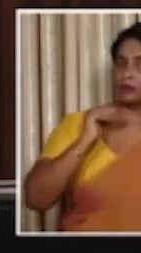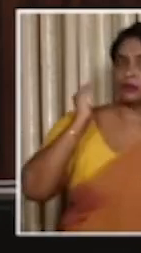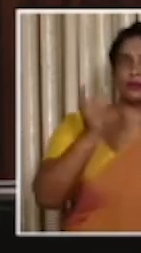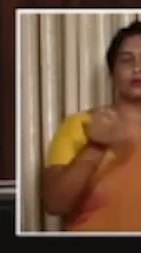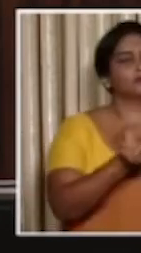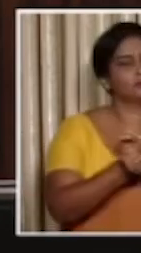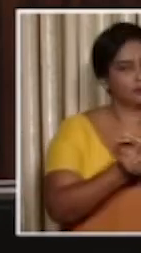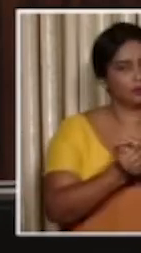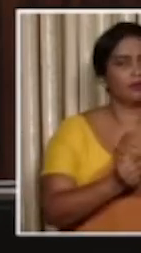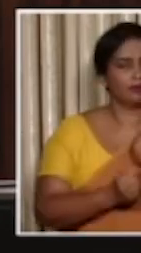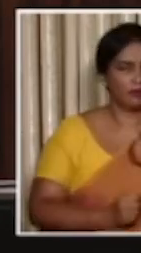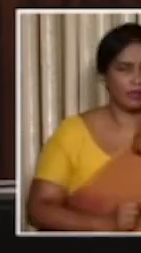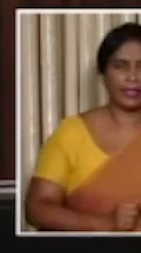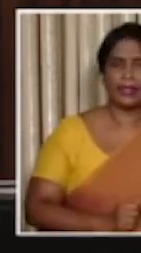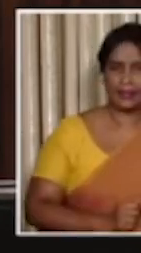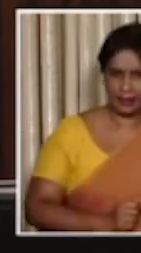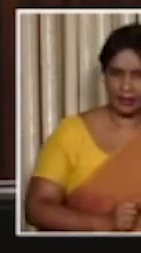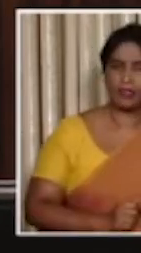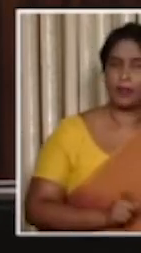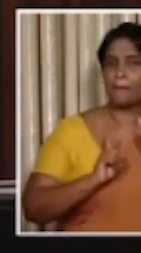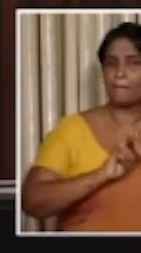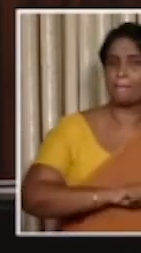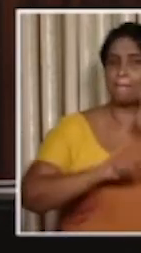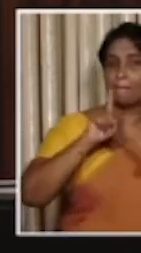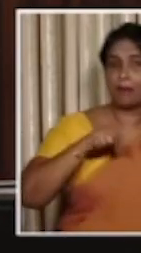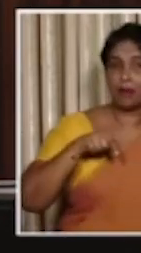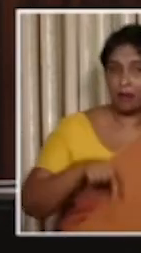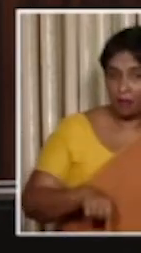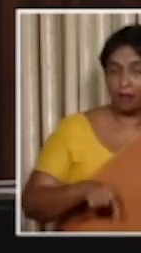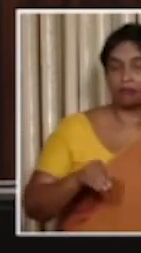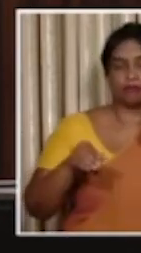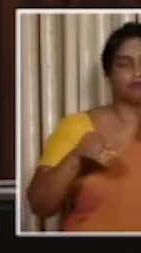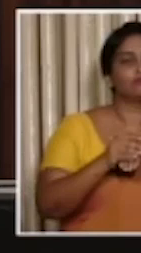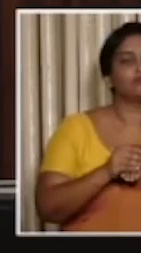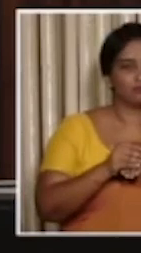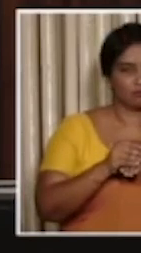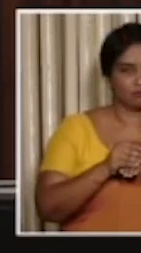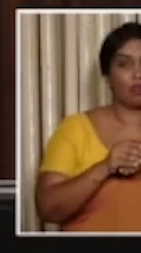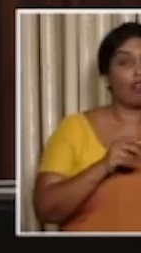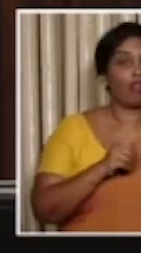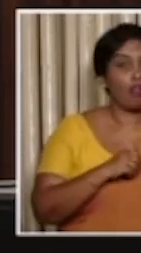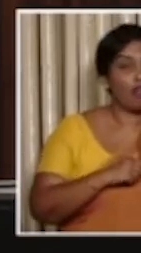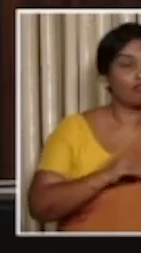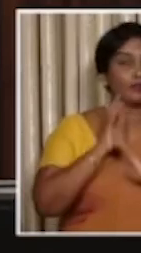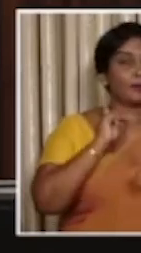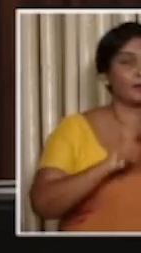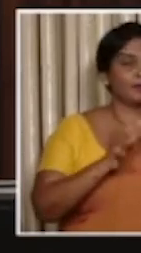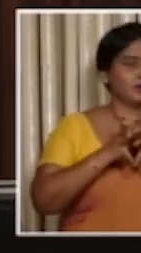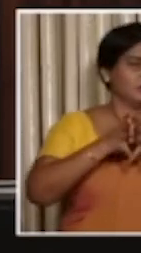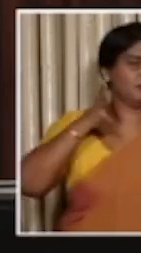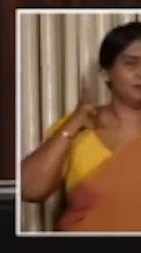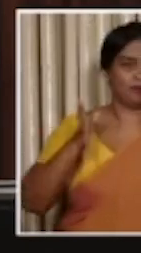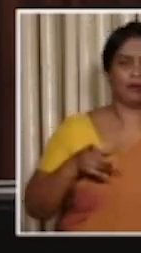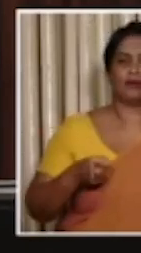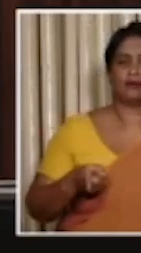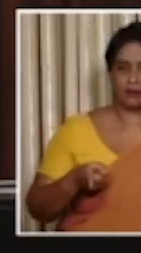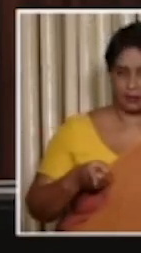කරන්න. මා හිතනවා මේ පාර්ලිමේන්තුව අද සමන්විත වෙන්නේ අලුත් මන්ත්‍රීවරු විශාල ප්‍රමාණයකින්.